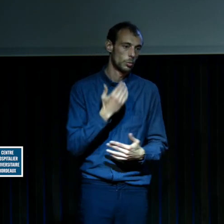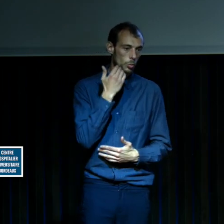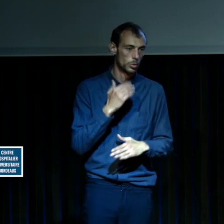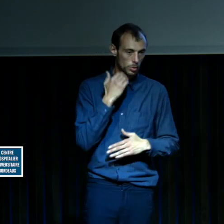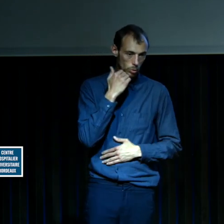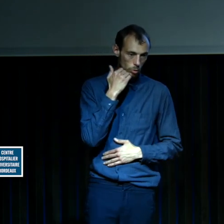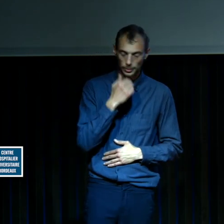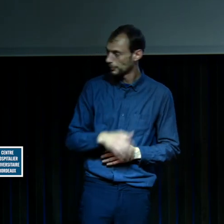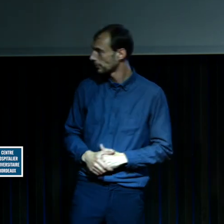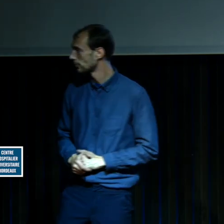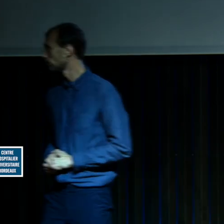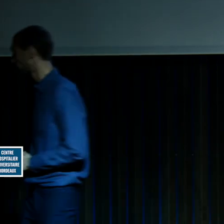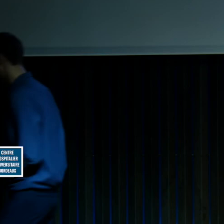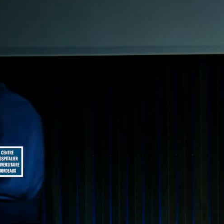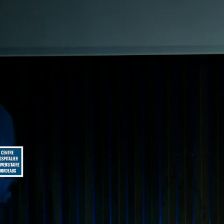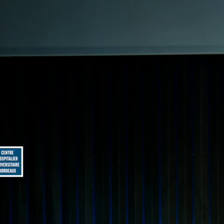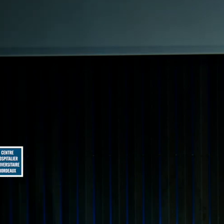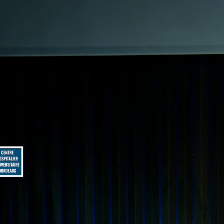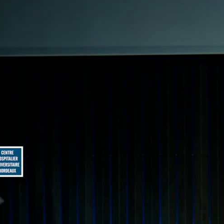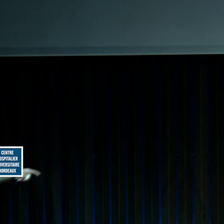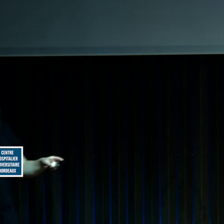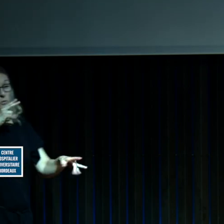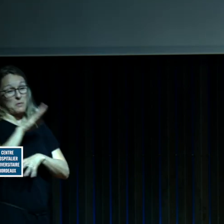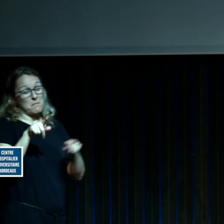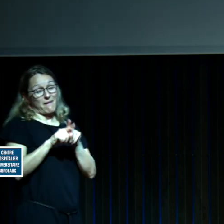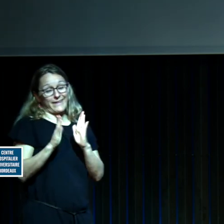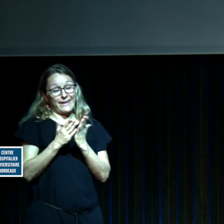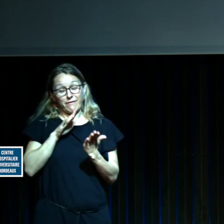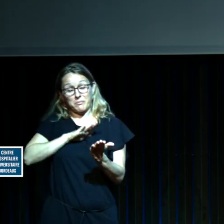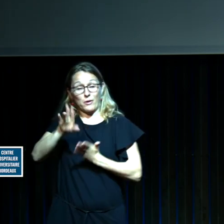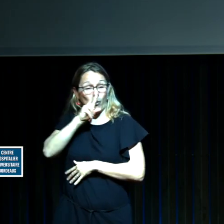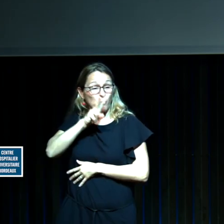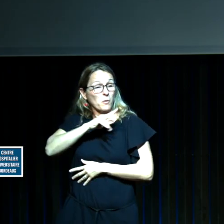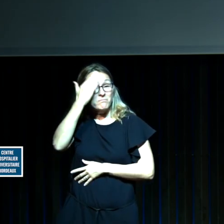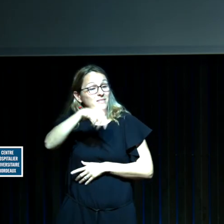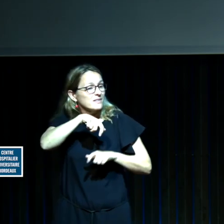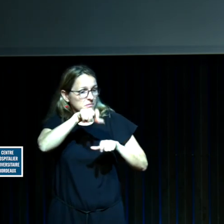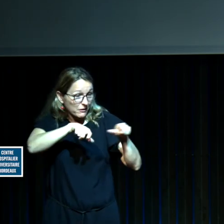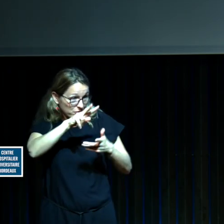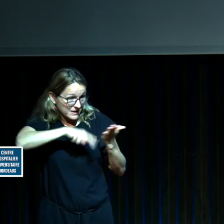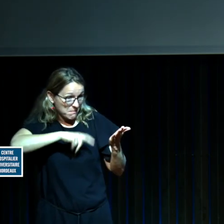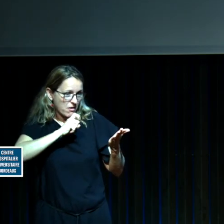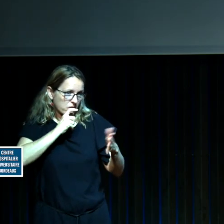Bon, vous avez autant d'humour que dans votre livre, donc tous les gens qui n'ont pas lu ce livre, je le conseille